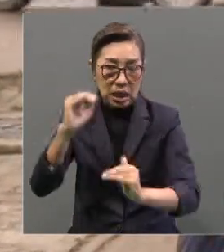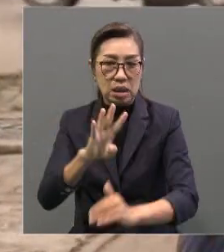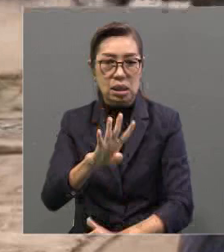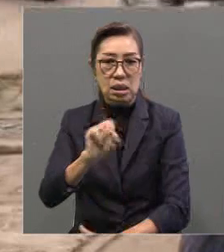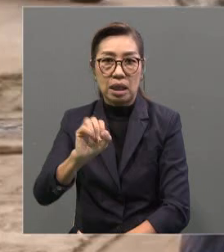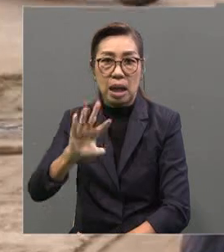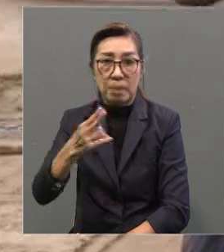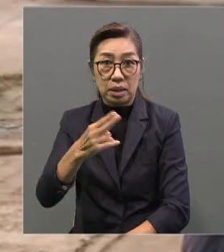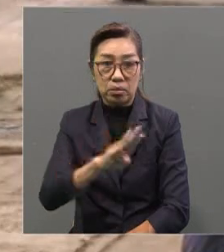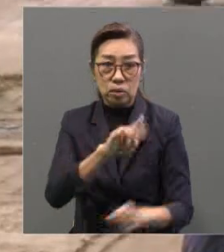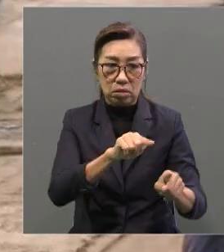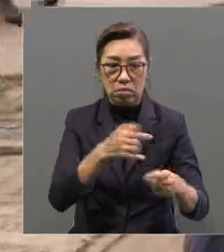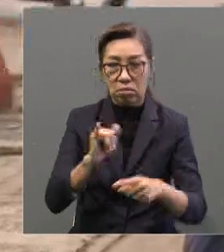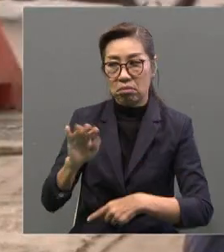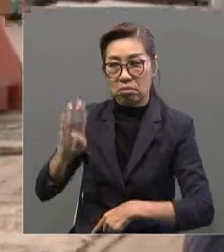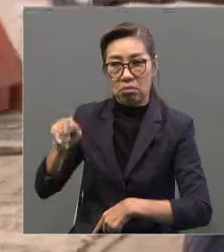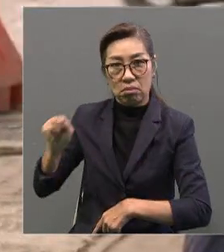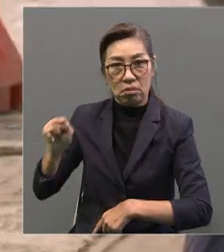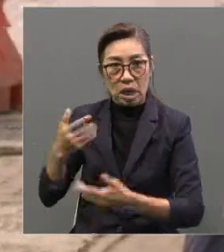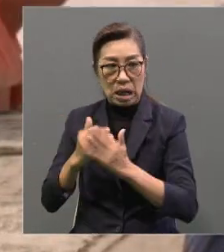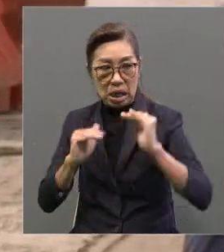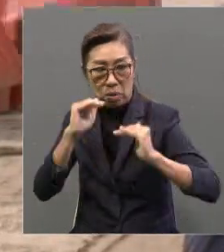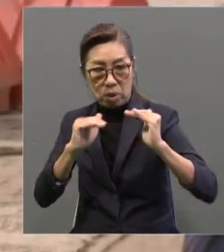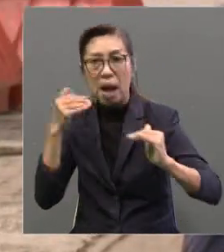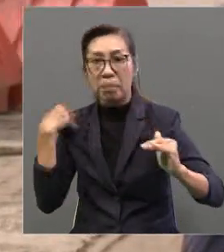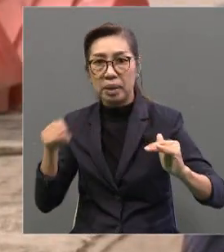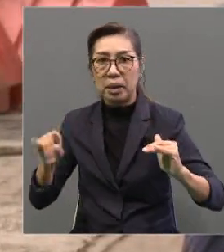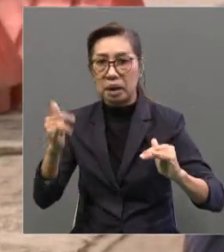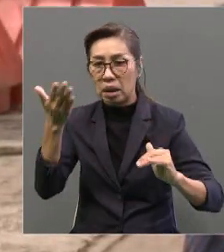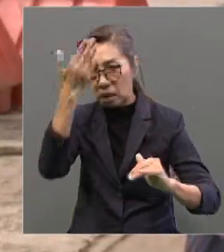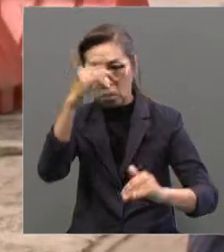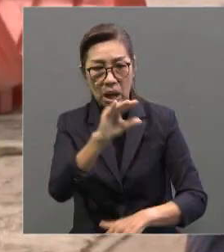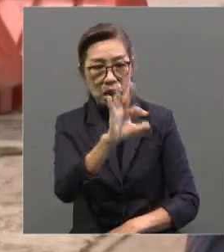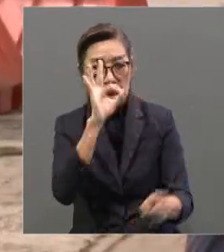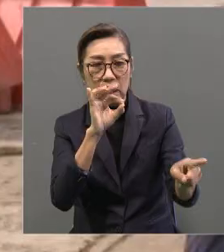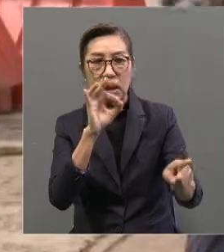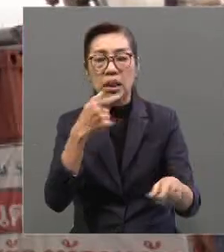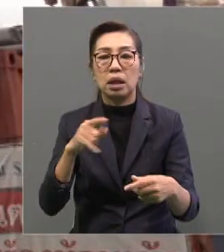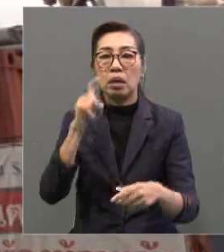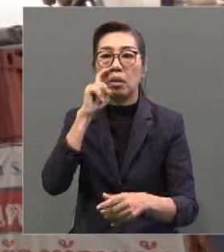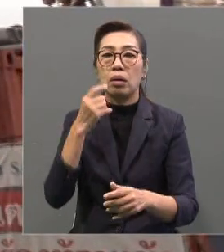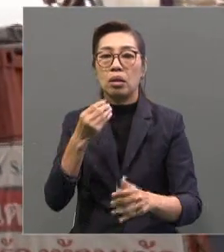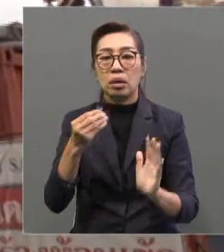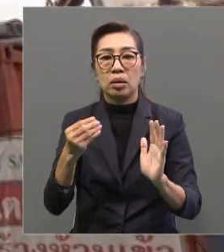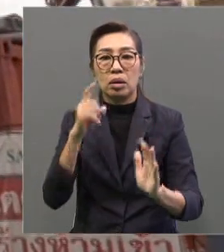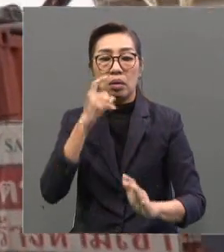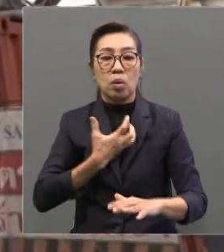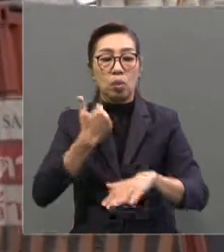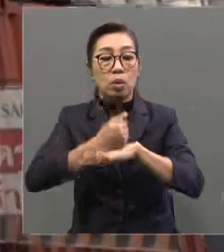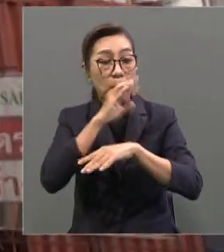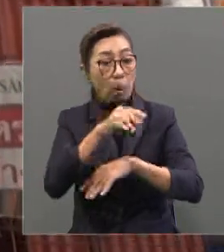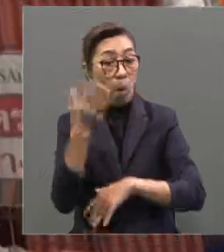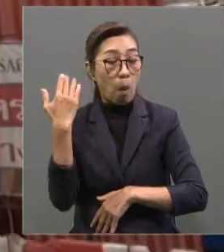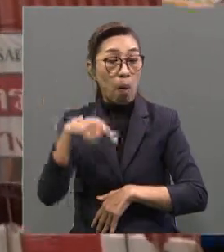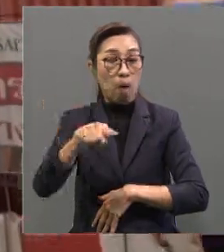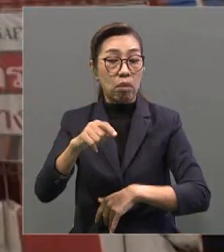ษัทคู่เทียบเนี่ยก็อาจจะมีการเสนอราคาไม่ต่างกันมากซึ่งนายชัชชาติเนี่ยตอบเพียงสั้นๆบอกว่าในช่วงที่มีการประมูลเนี่ยก็ไม่